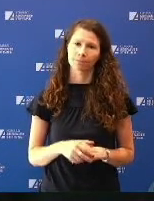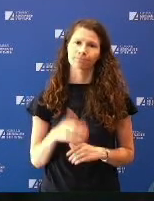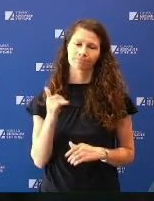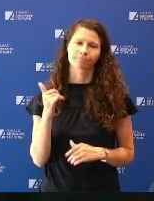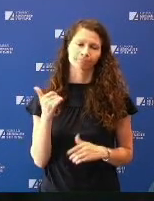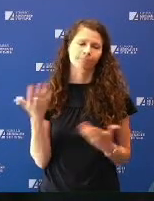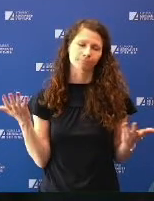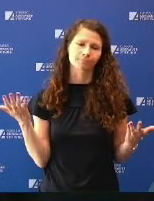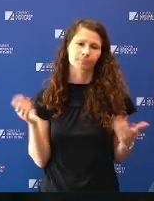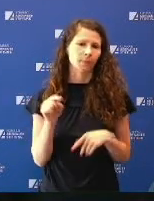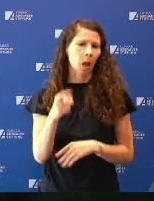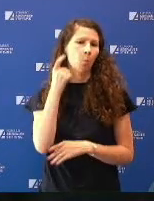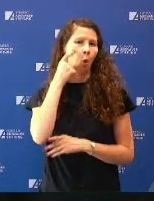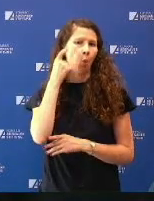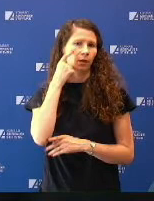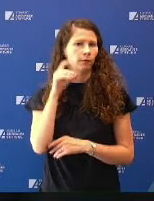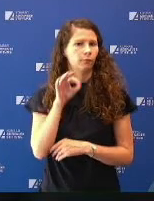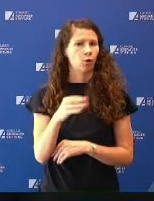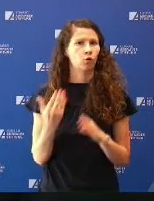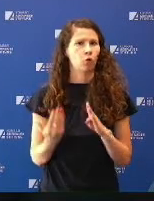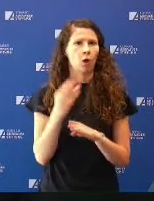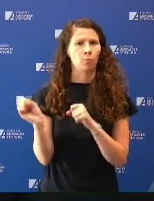die Erprobung sozusagen eines neuen